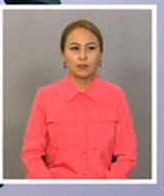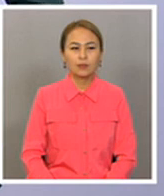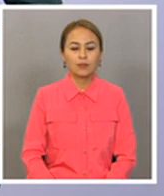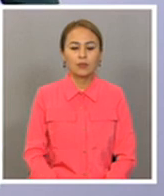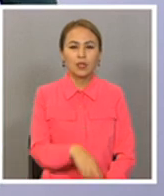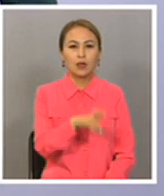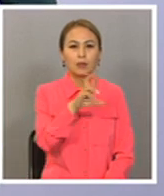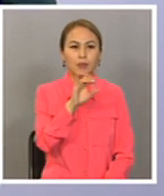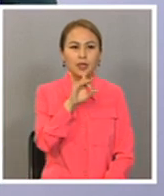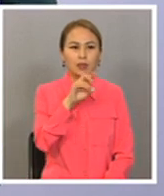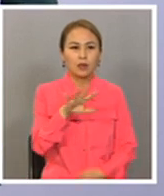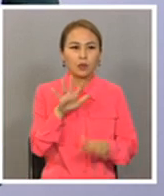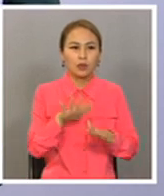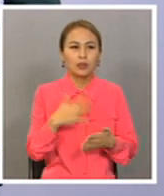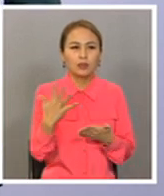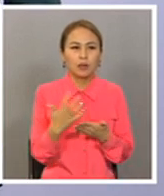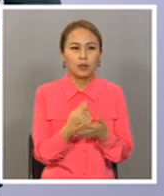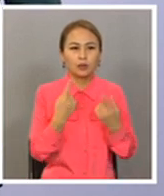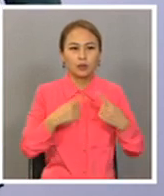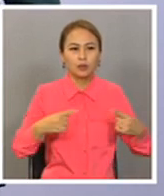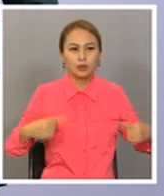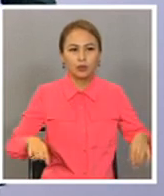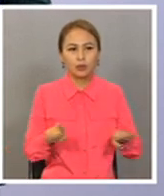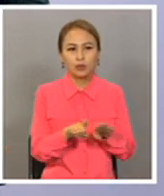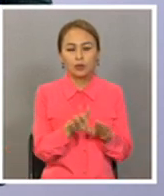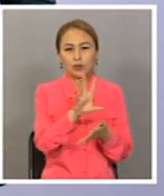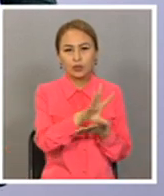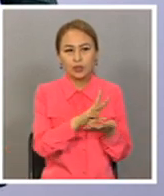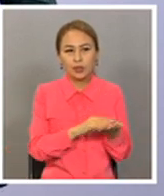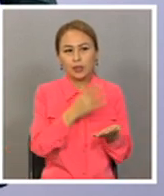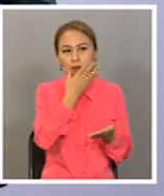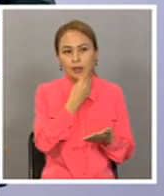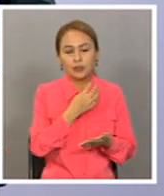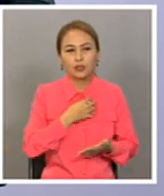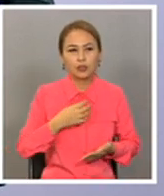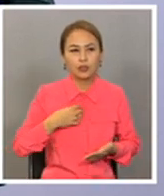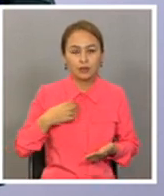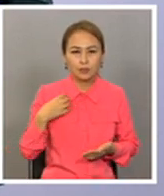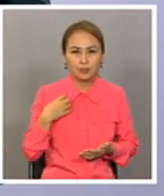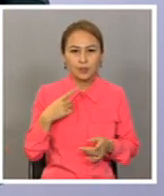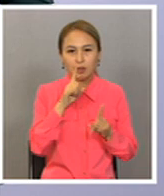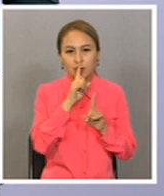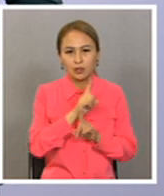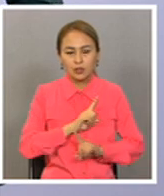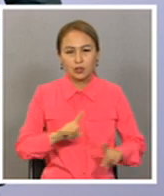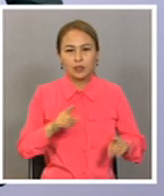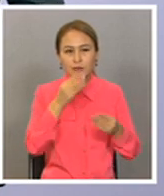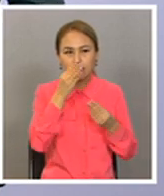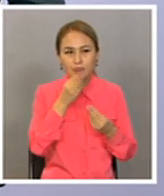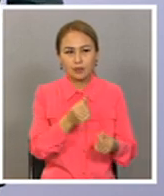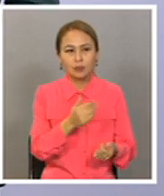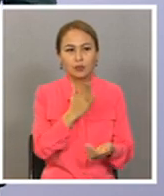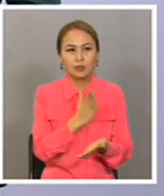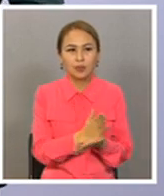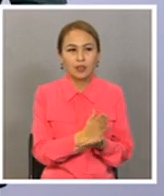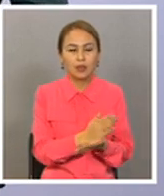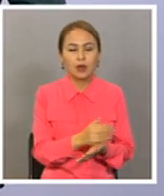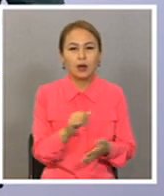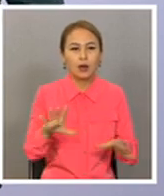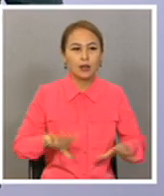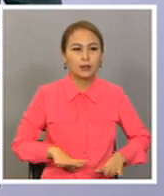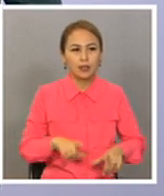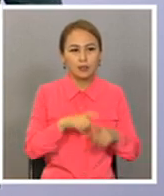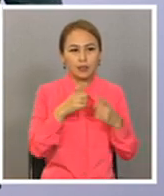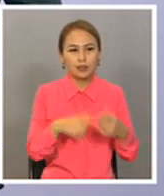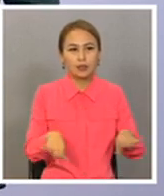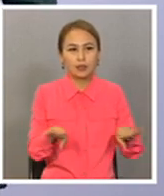Берел қорымынан табылған түрлі аң үлгісіндегі әшекейлер ерекше сәнді болып келеді. Ат әбзелінде